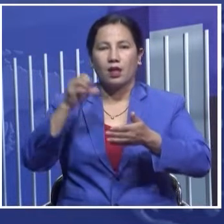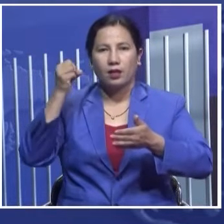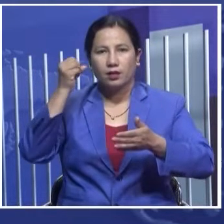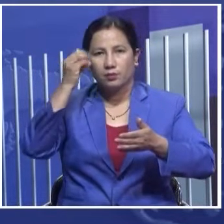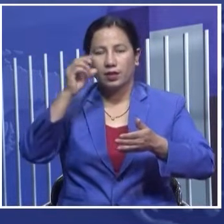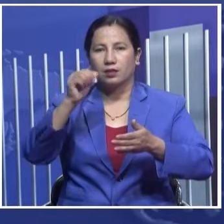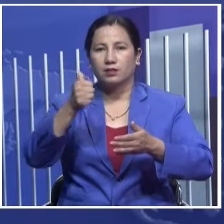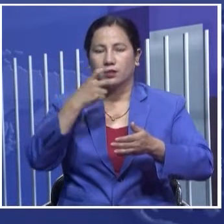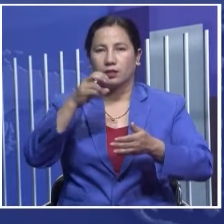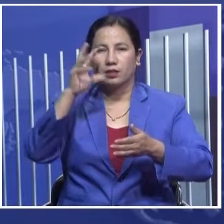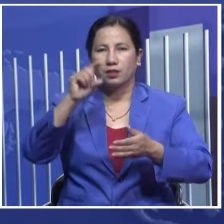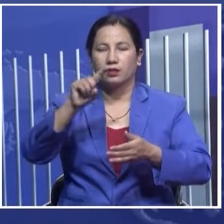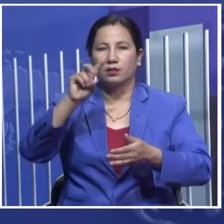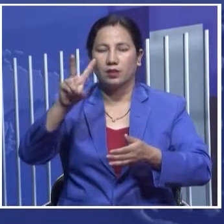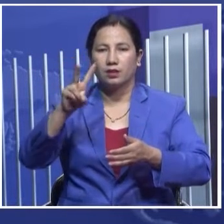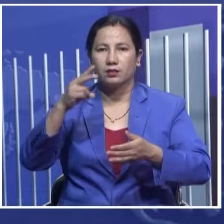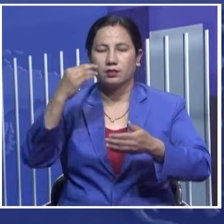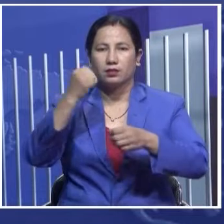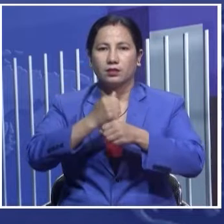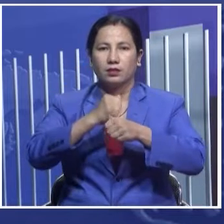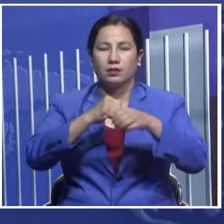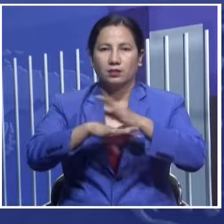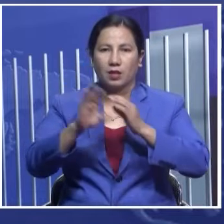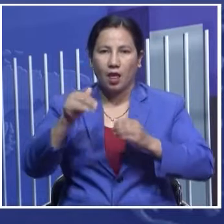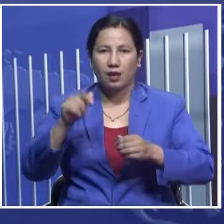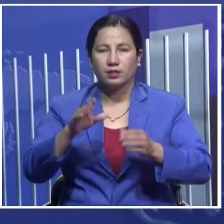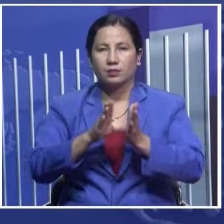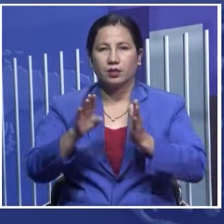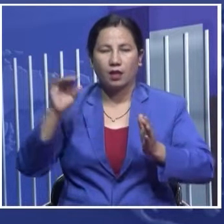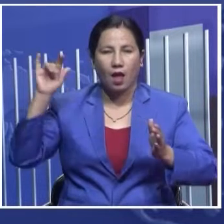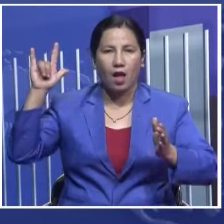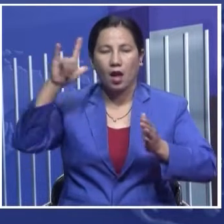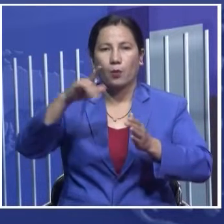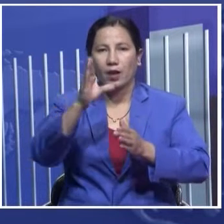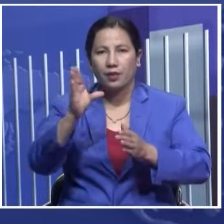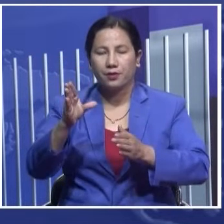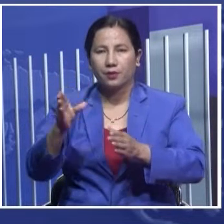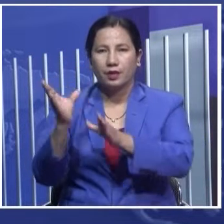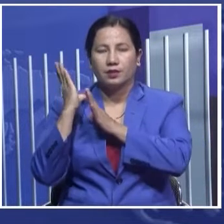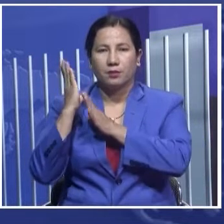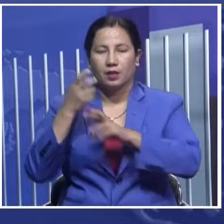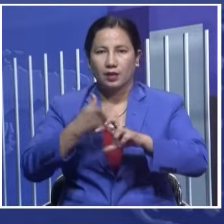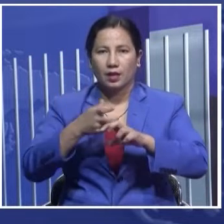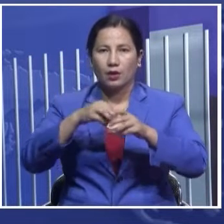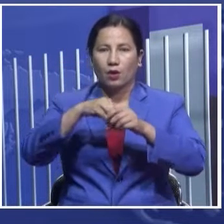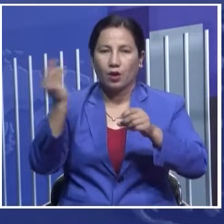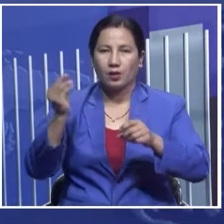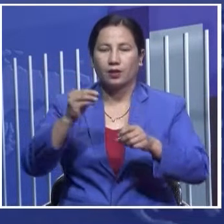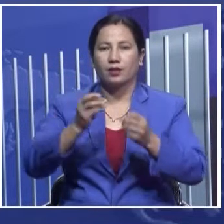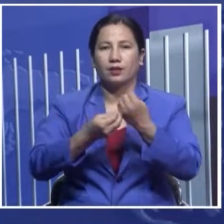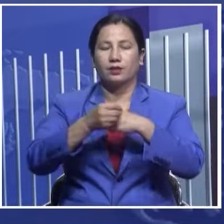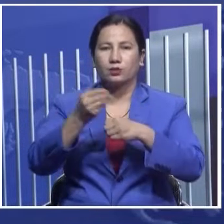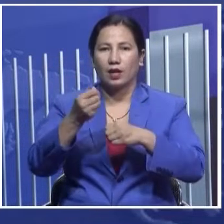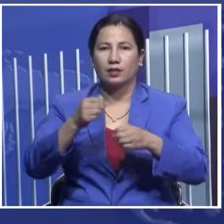6 देखि राति 12 बजेसम्म सञ्चालनमा ल्याइएको छ। यसबाट हवाई यात्रुले बेहोर्दै आएको शास्ति हट्ने र देशको